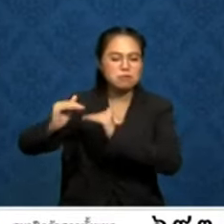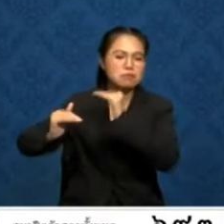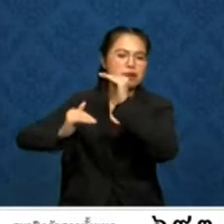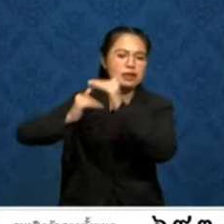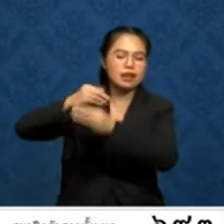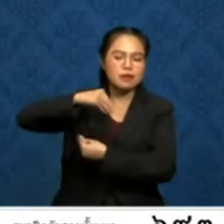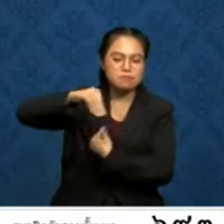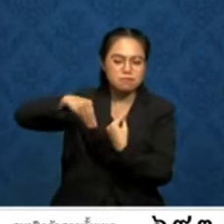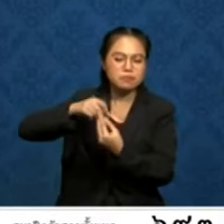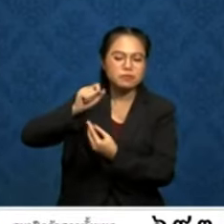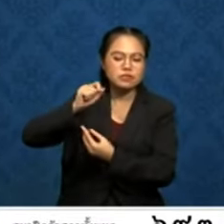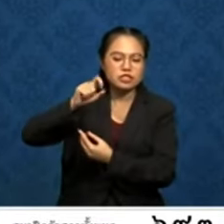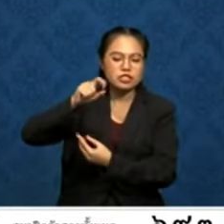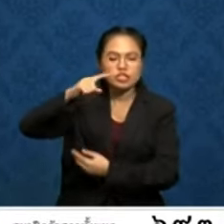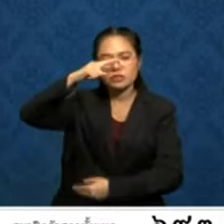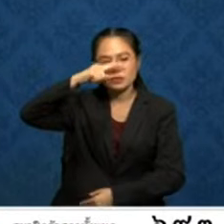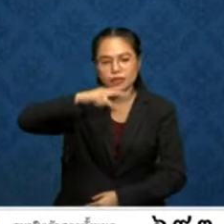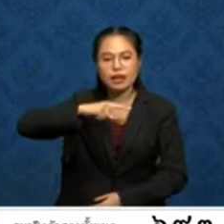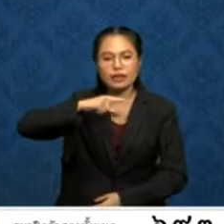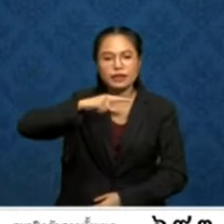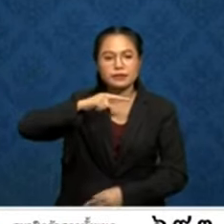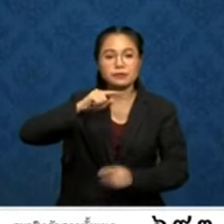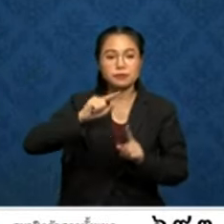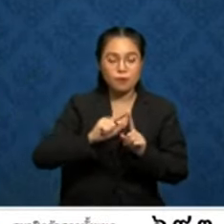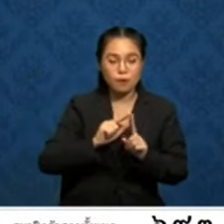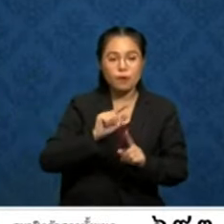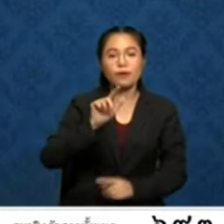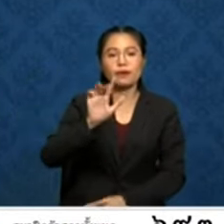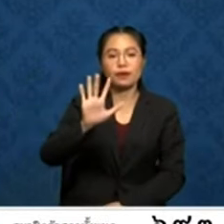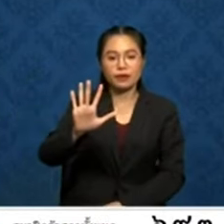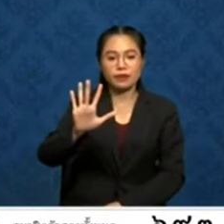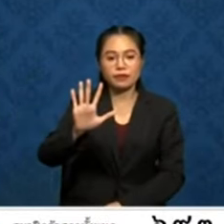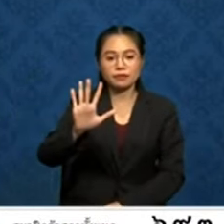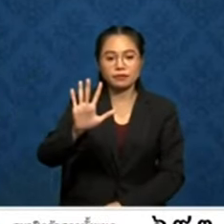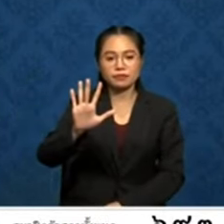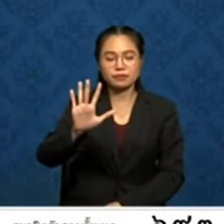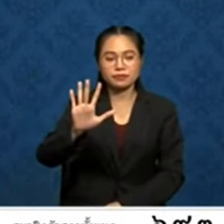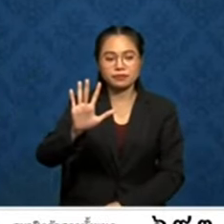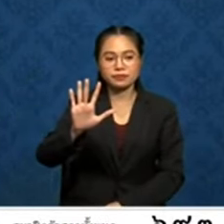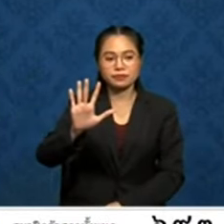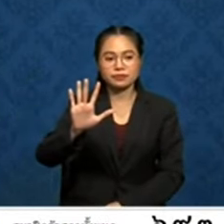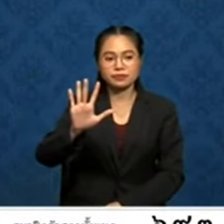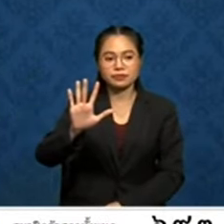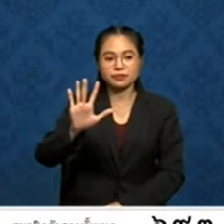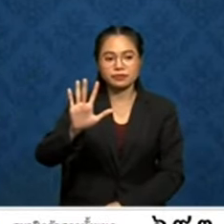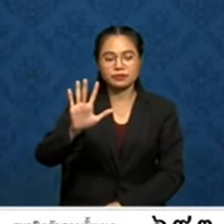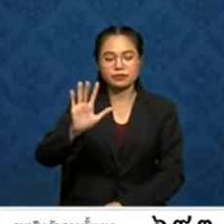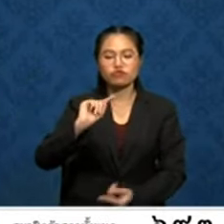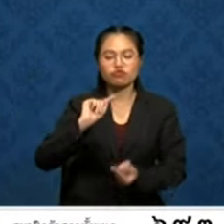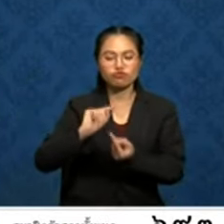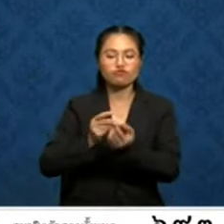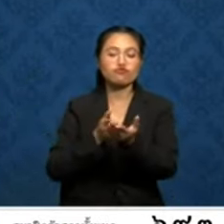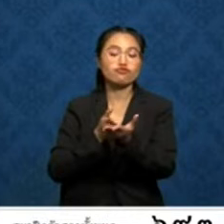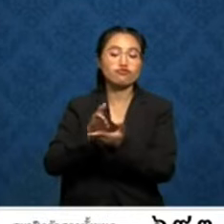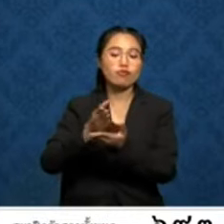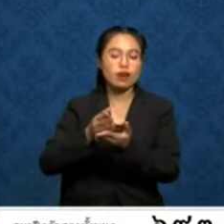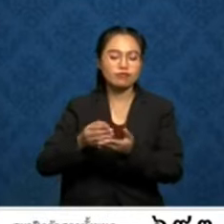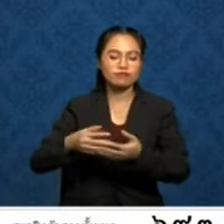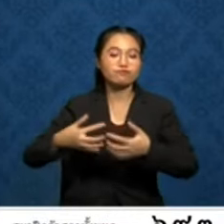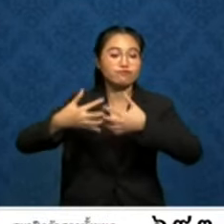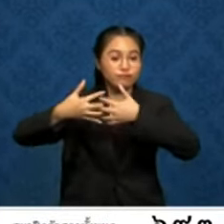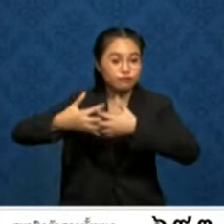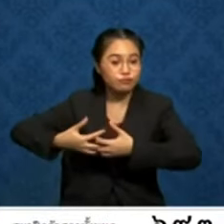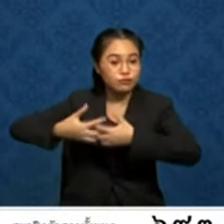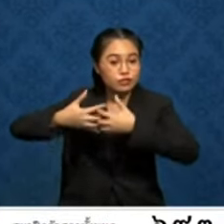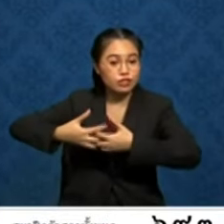จประการที่5ผู้ประกอบการในอุตสาหกรรมดั้งเดิมไทยโดยเฉพา